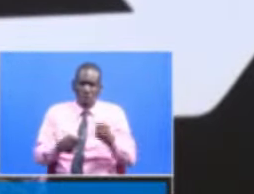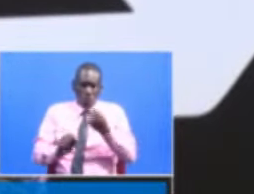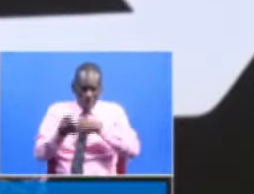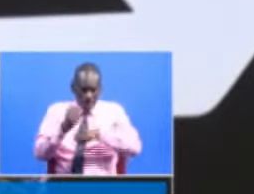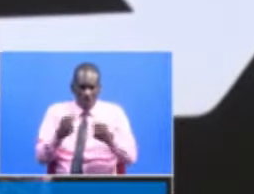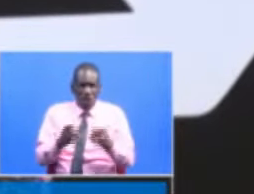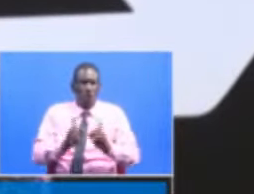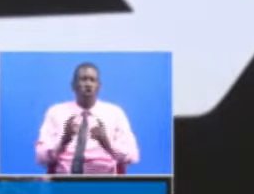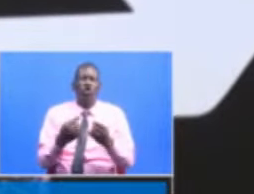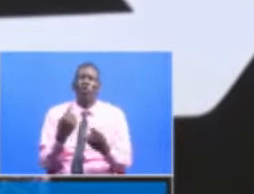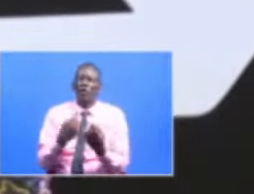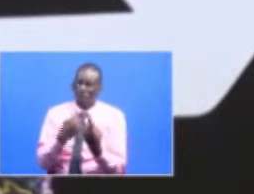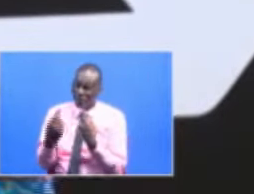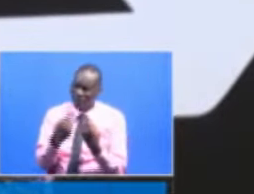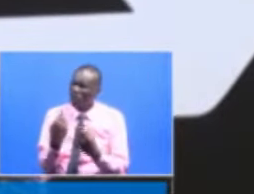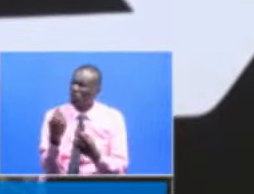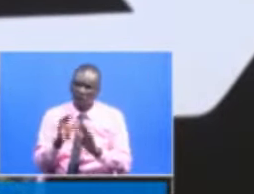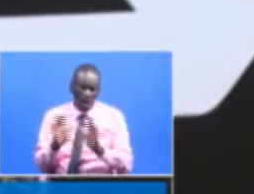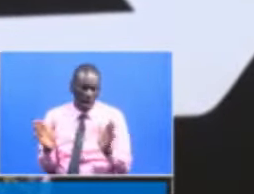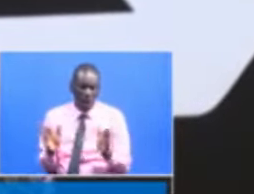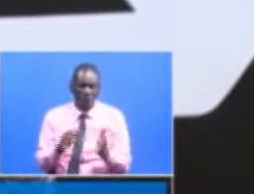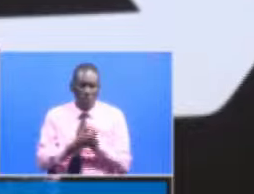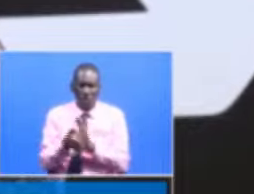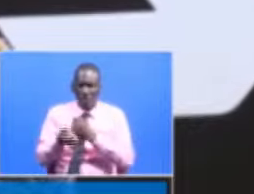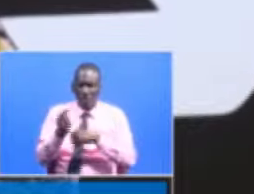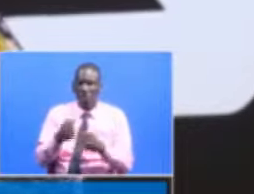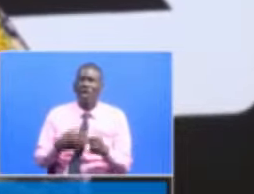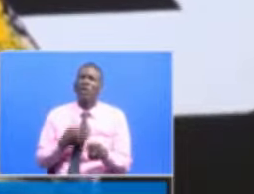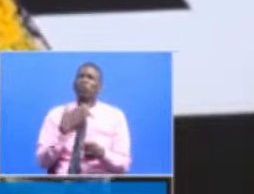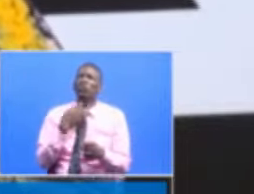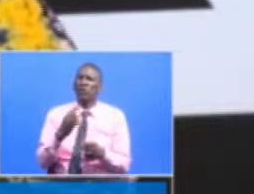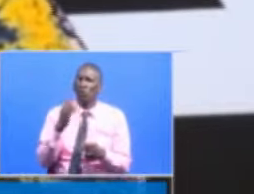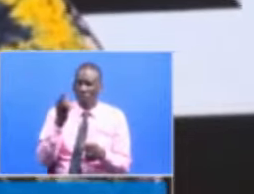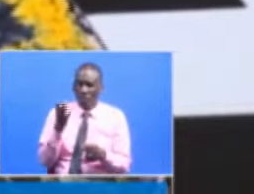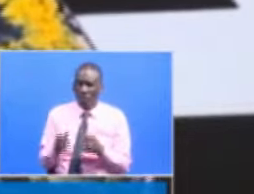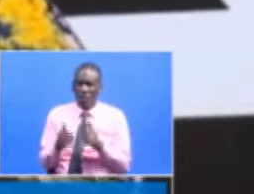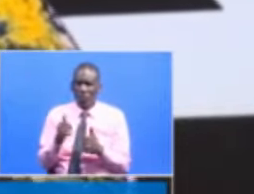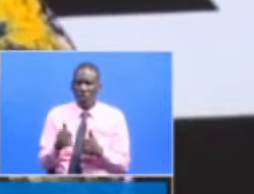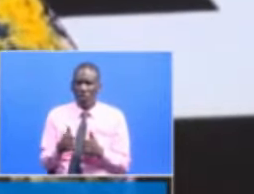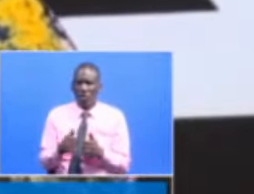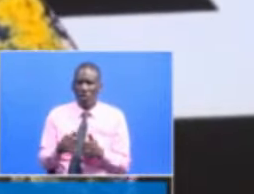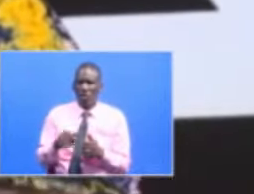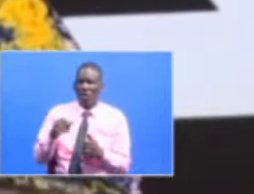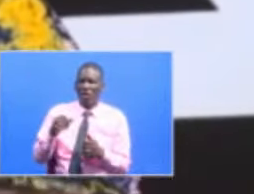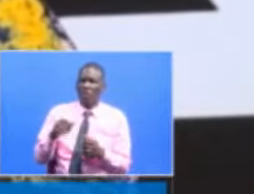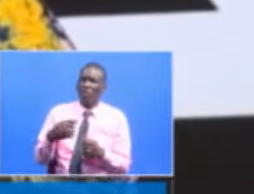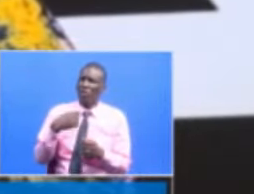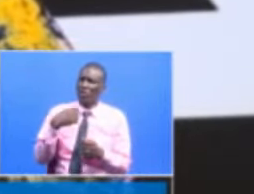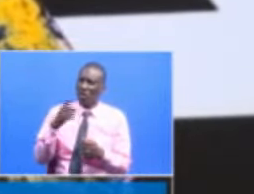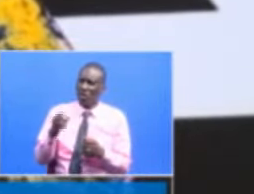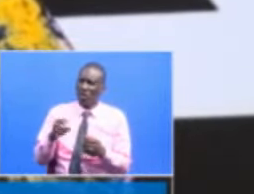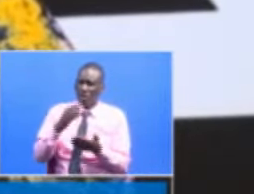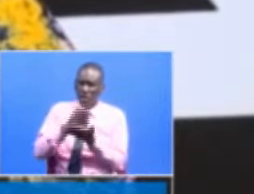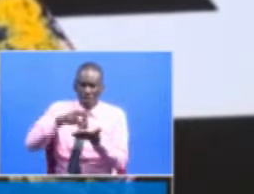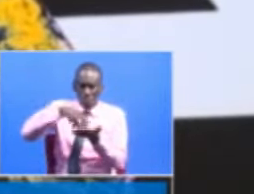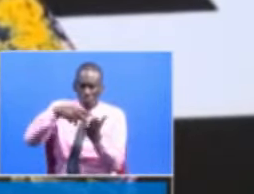isije kuwa tu tumediscuss tukakosa action, lakini nataka kusema jambo ambaye Kalapata alisema. Kuna projects zingine